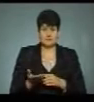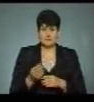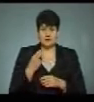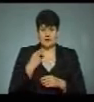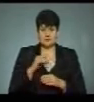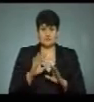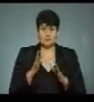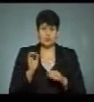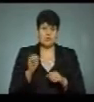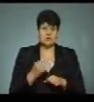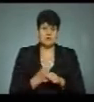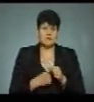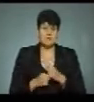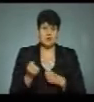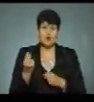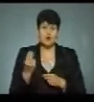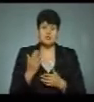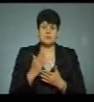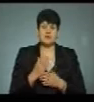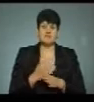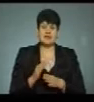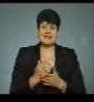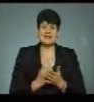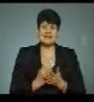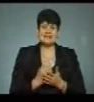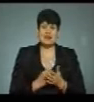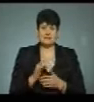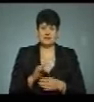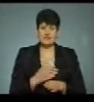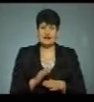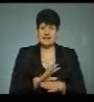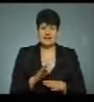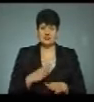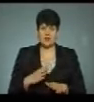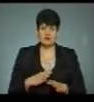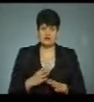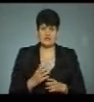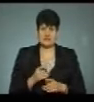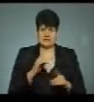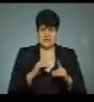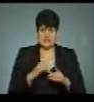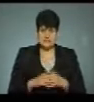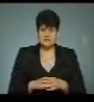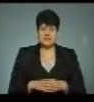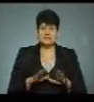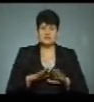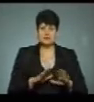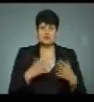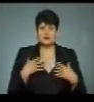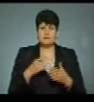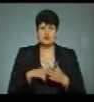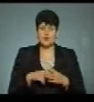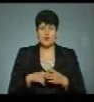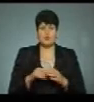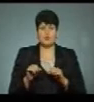Може, на ні, гроші мають виділитися з резерву, тобто виділяється, не чекаючи сесії. Заступниця начальника міського відділу охорони здоров'я та